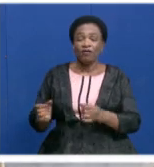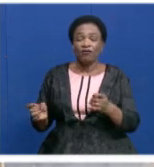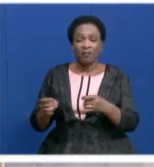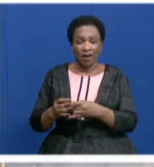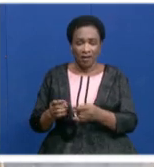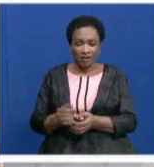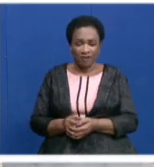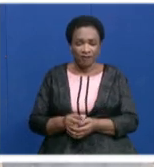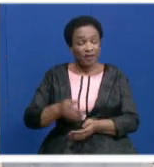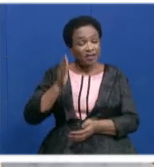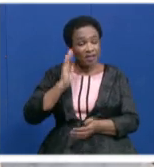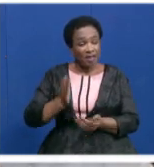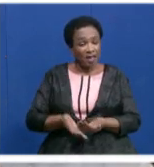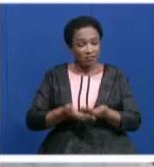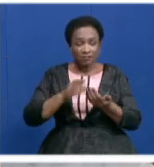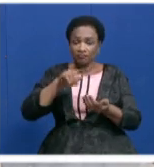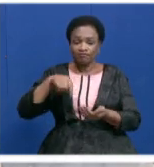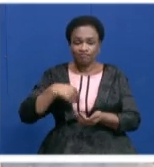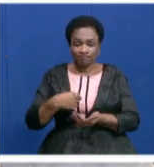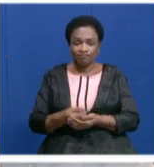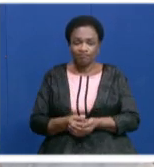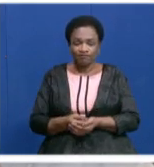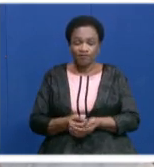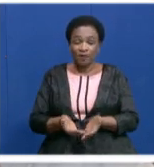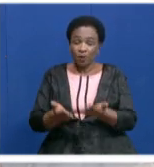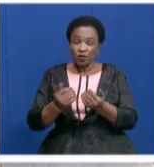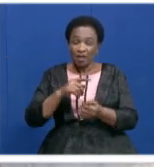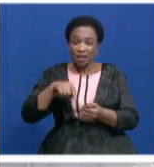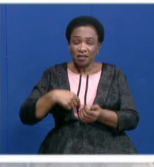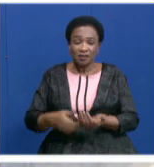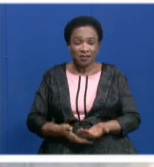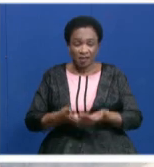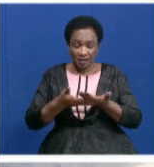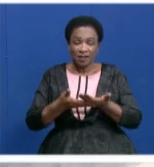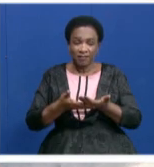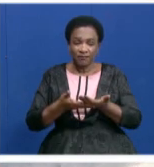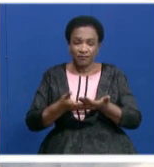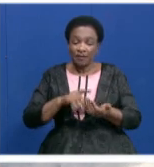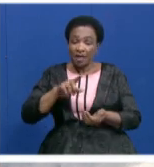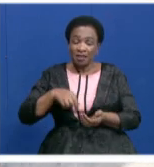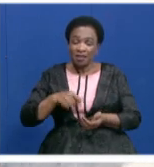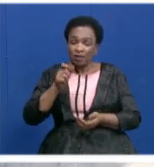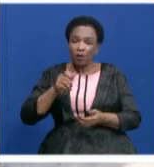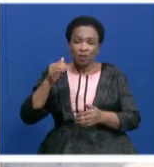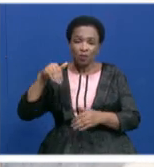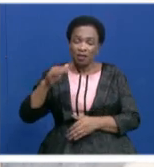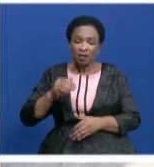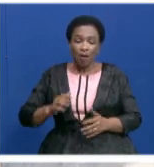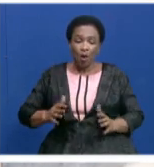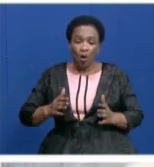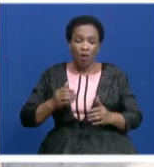serali itus ita s saum s wut